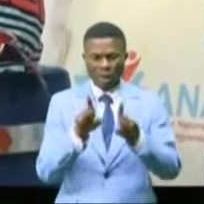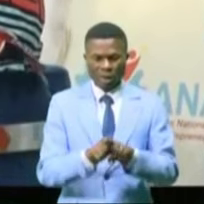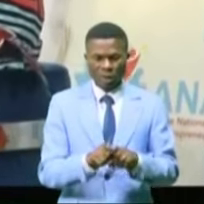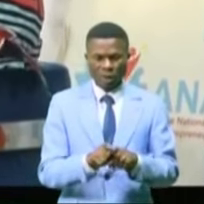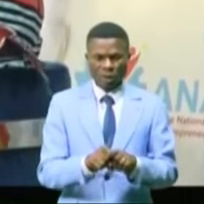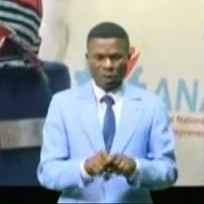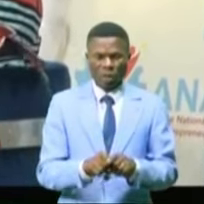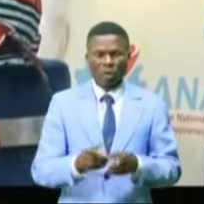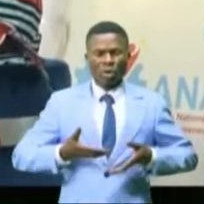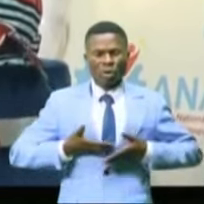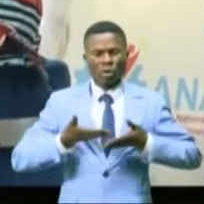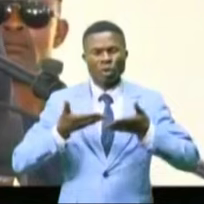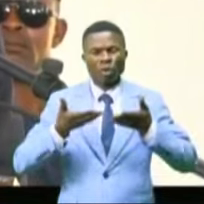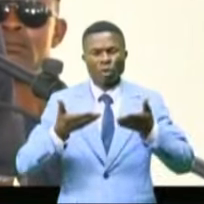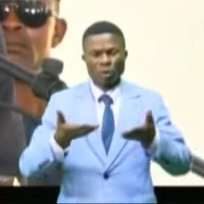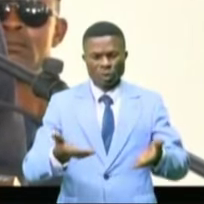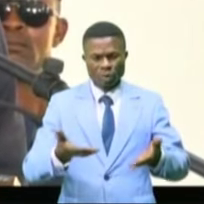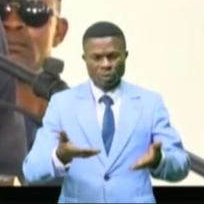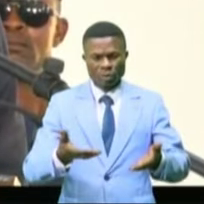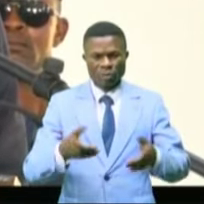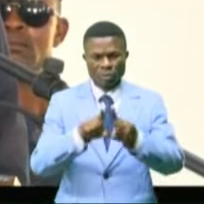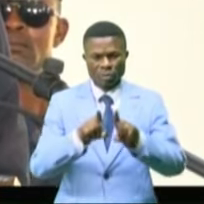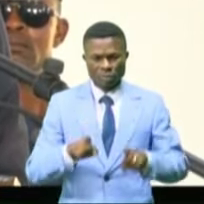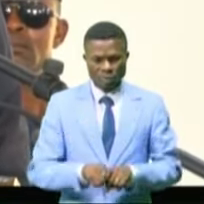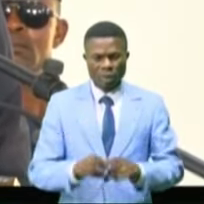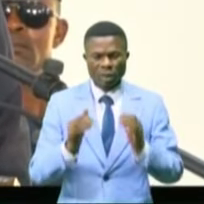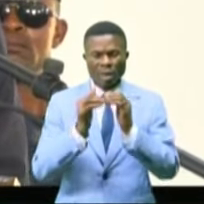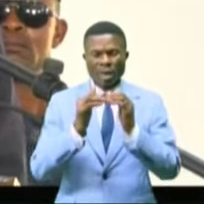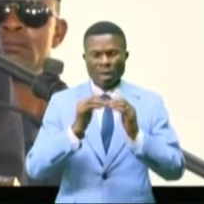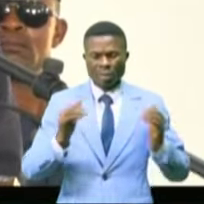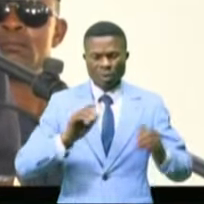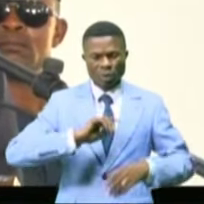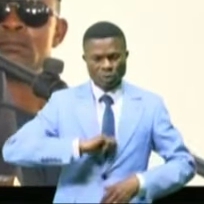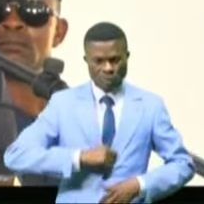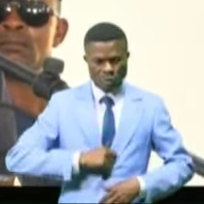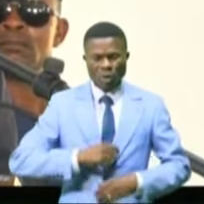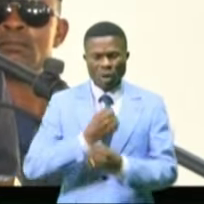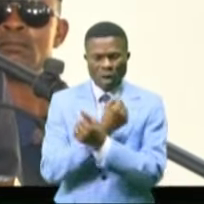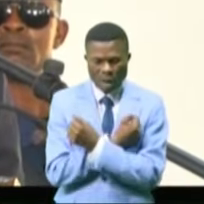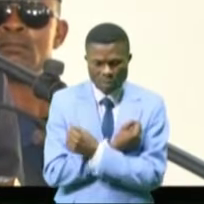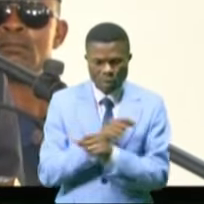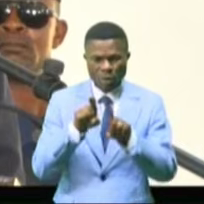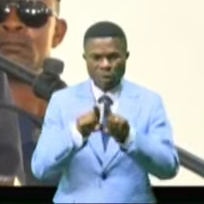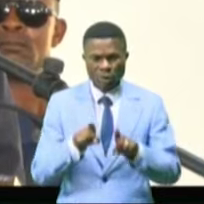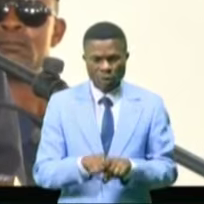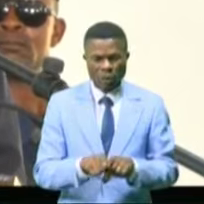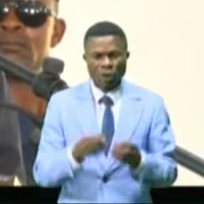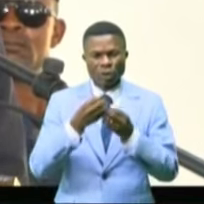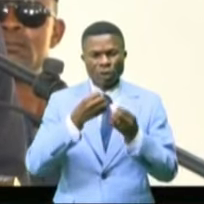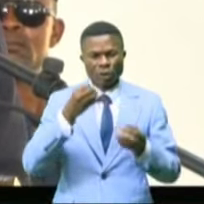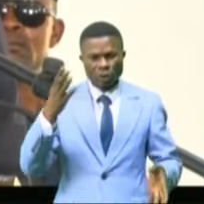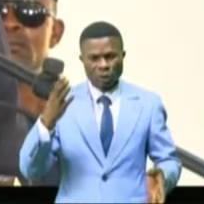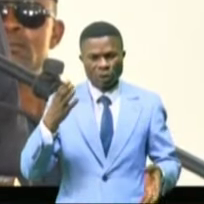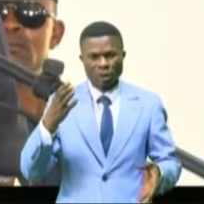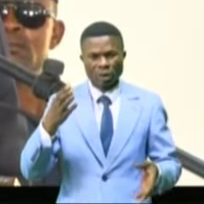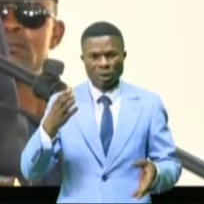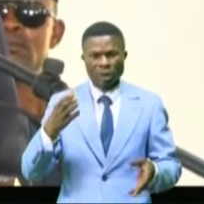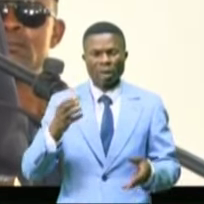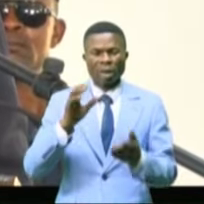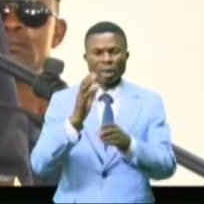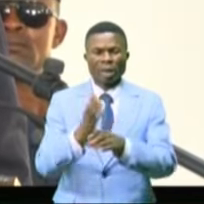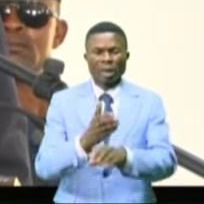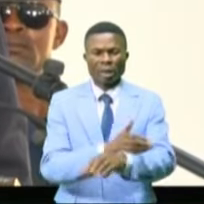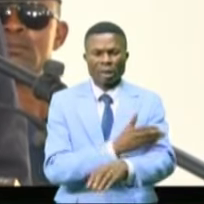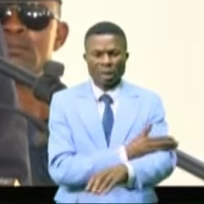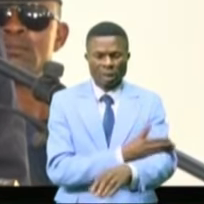la persévérance et de la patience, de l'amour et de la richesse, du